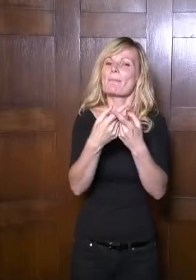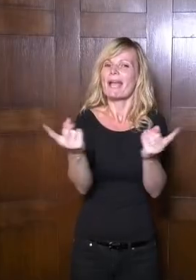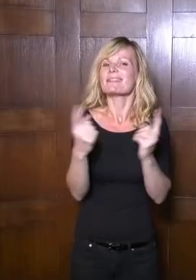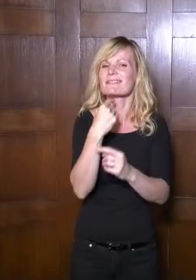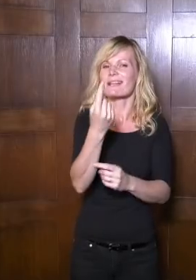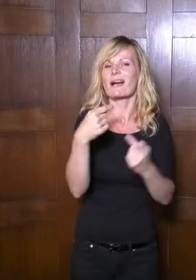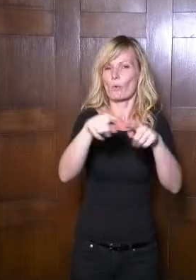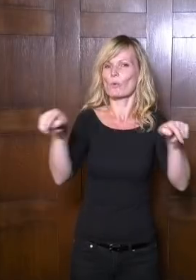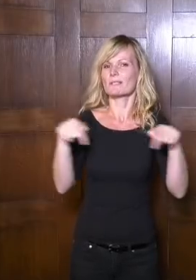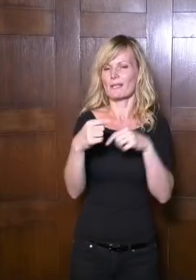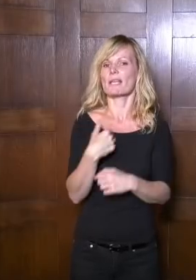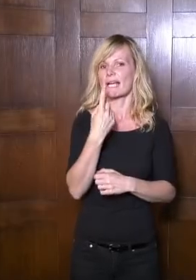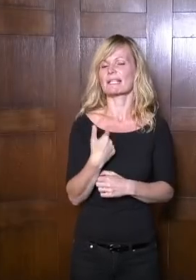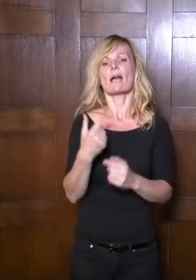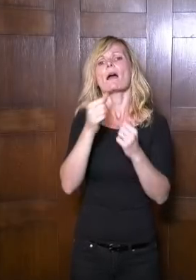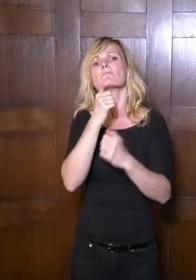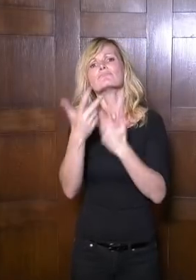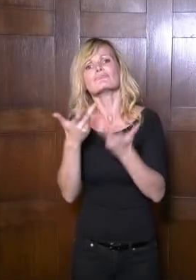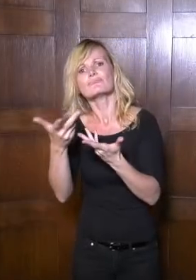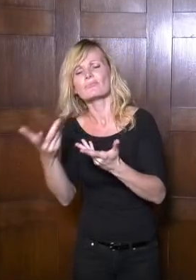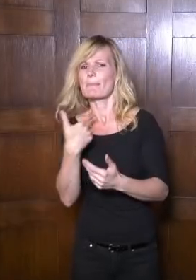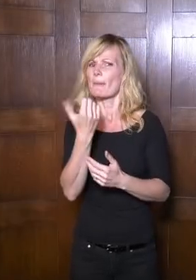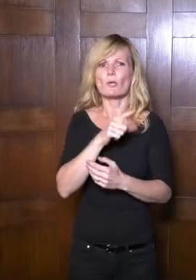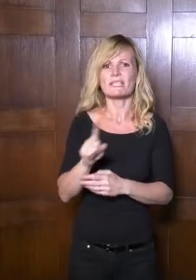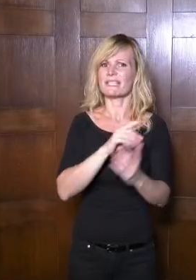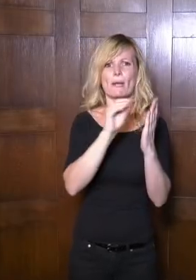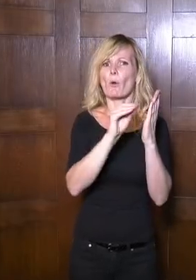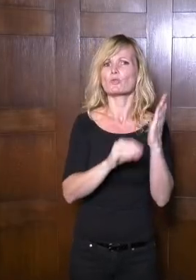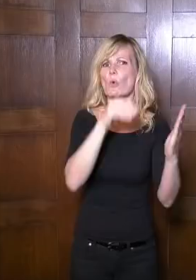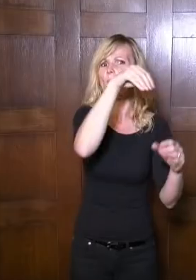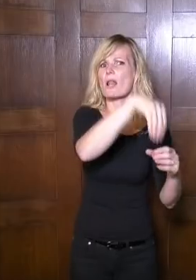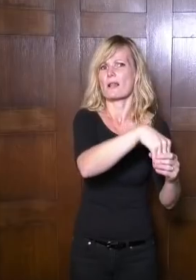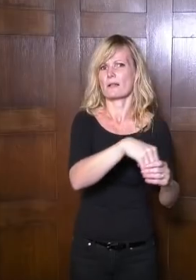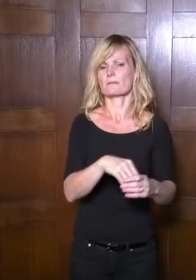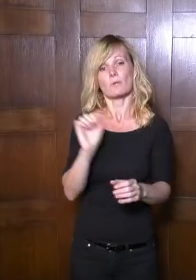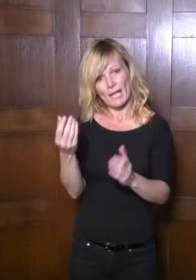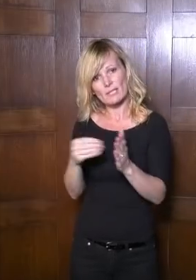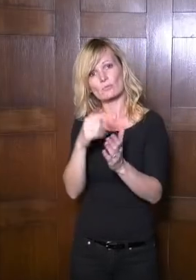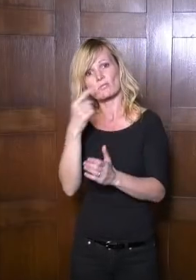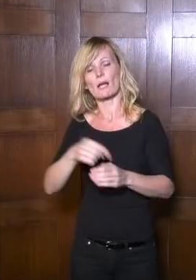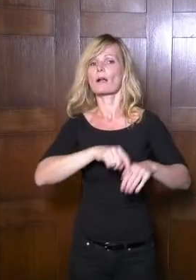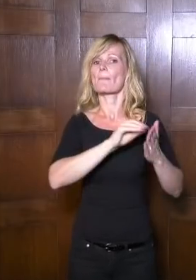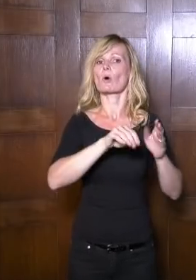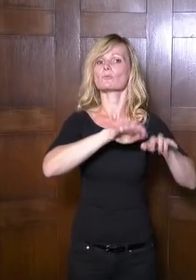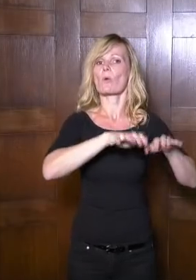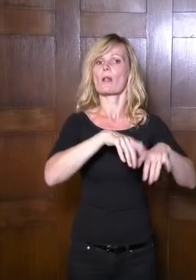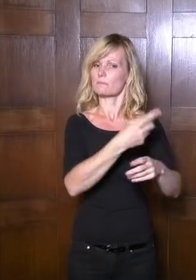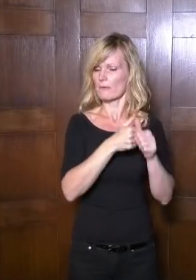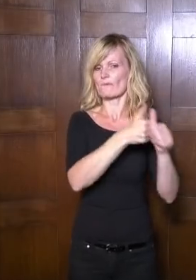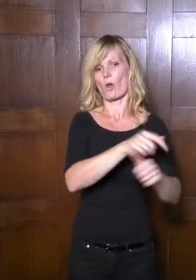das protokolliert wird, das ist nur für uns hier bestimmt, dann sagen Sie es auch dazu, die Protokollanten werden sich daran